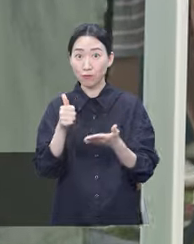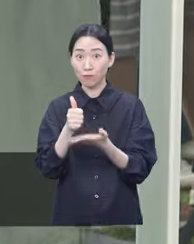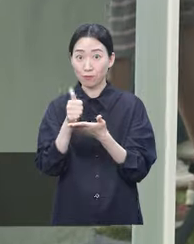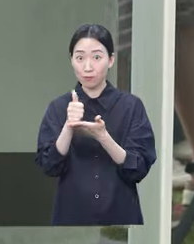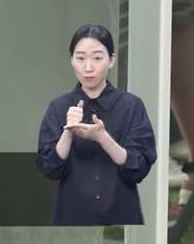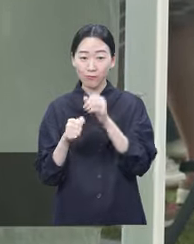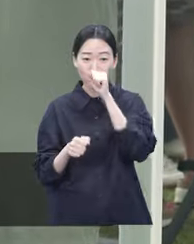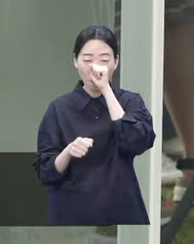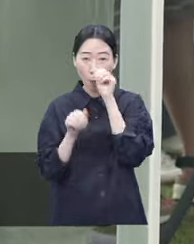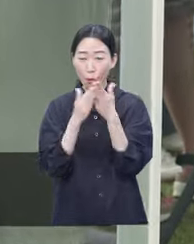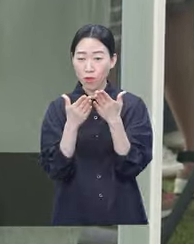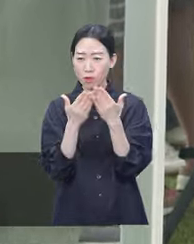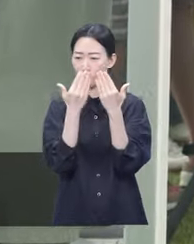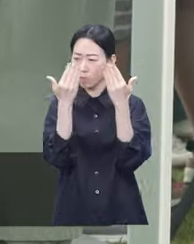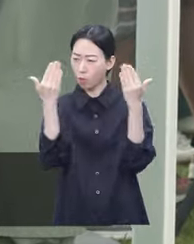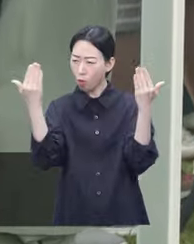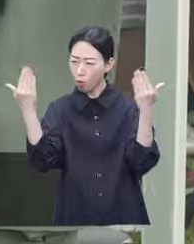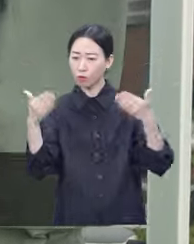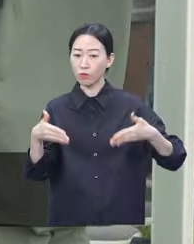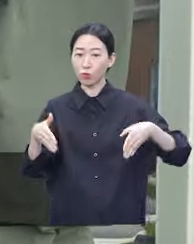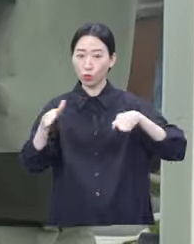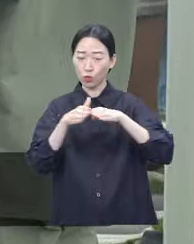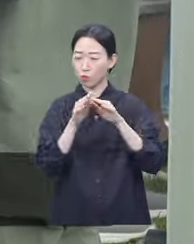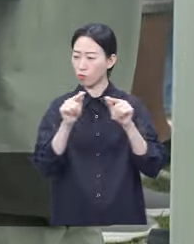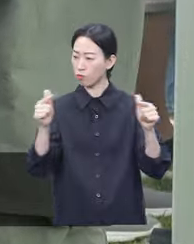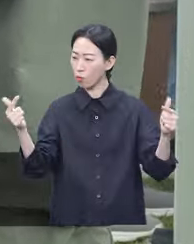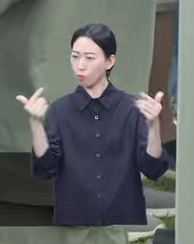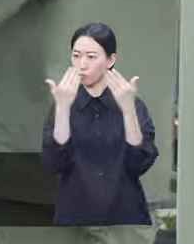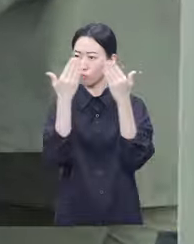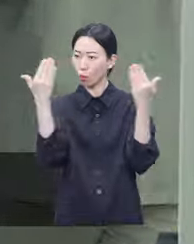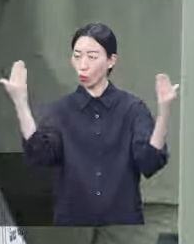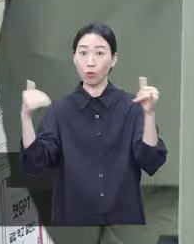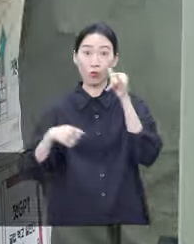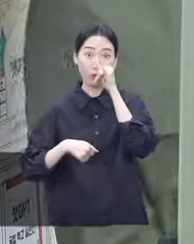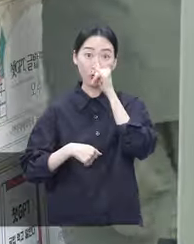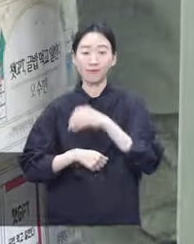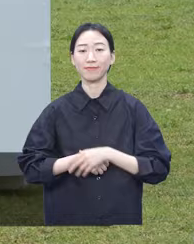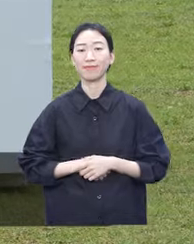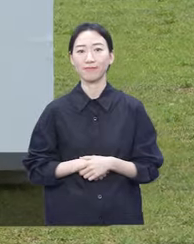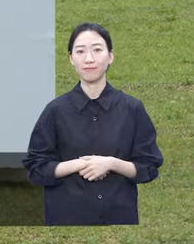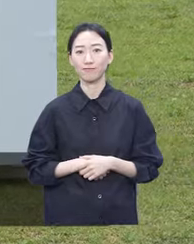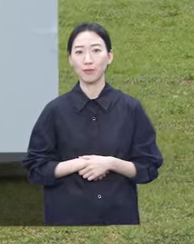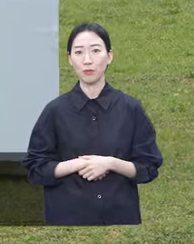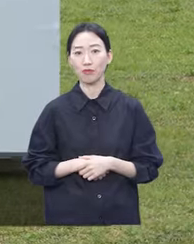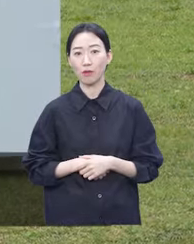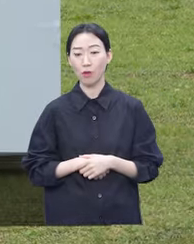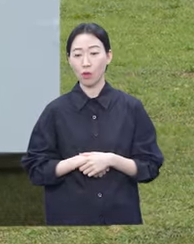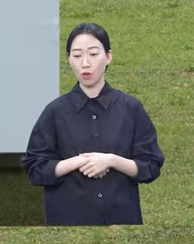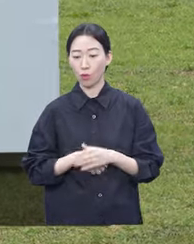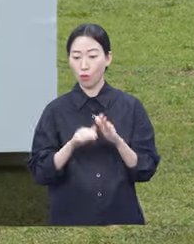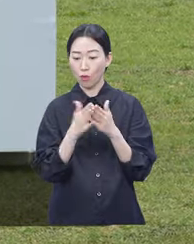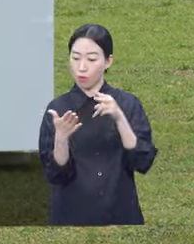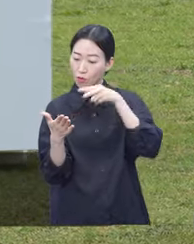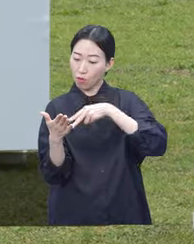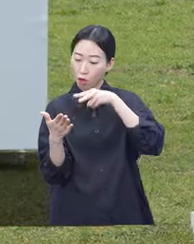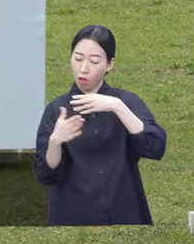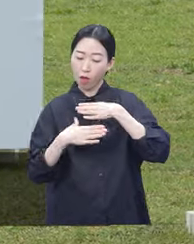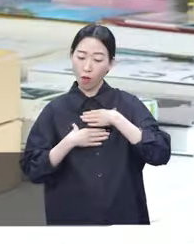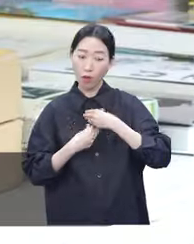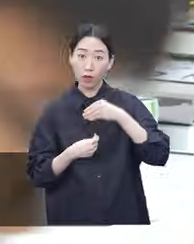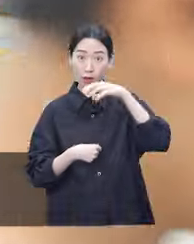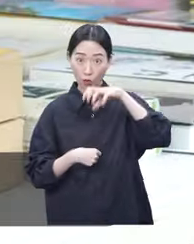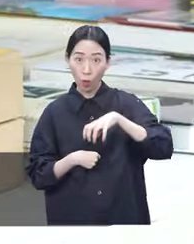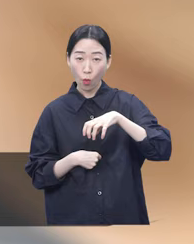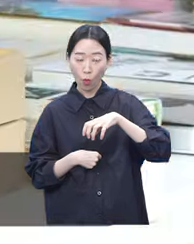전시회, 독서 문화운동 사진전 등 문화 전시 공간도 마련됐습니다. 또 편한 독서 공간인 책